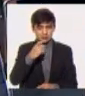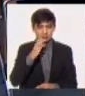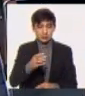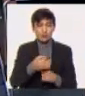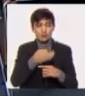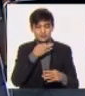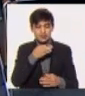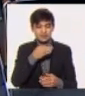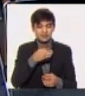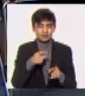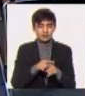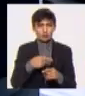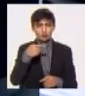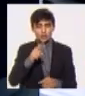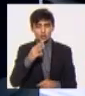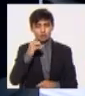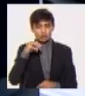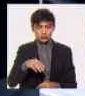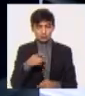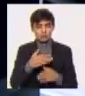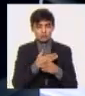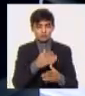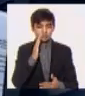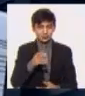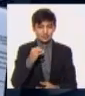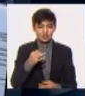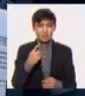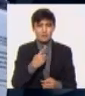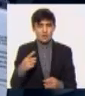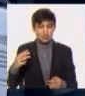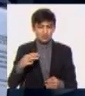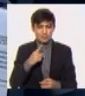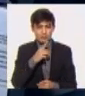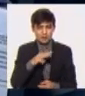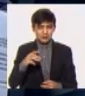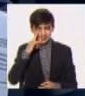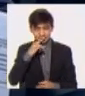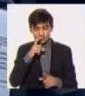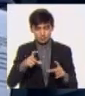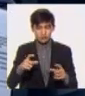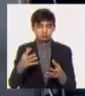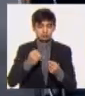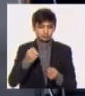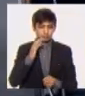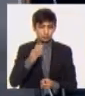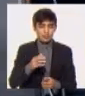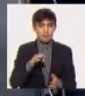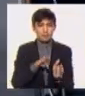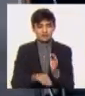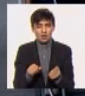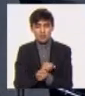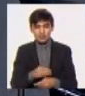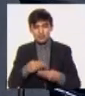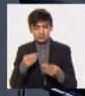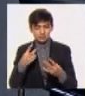ответ номер счета, на который перечислят соцпомощь. Итого более 1 миллиона казахстанцев получат пособие проактивно, без подачи